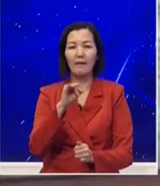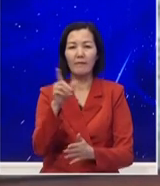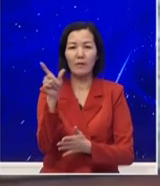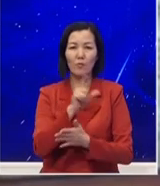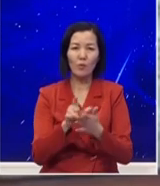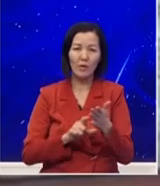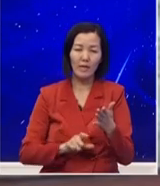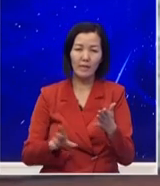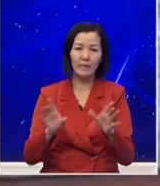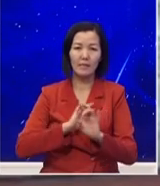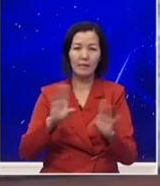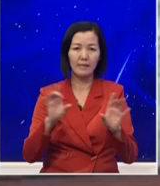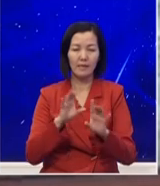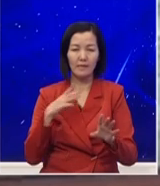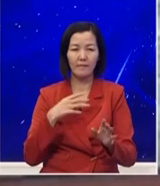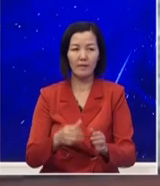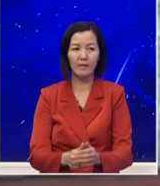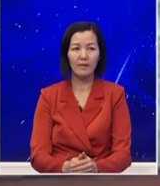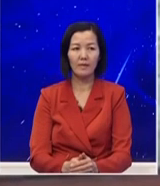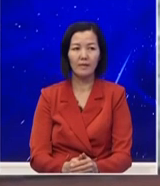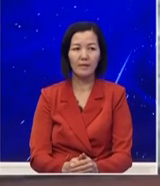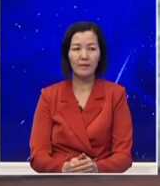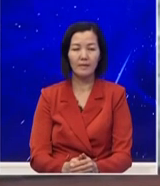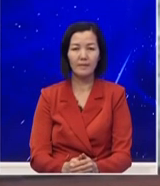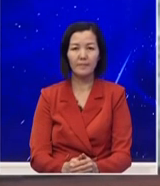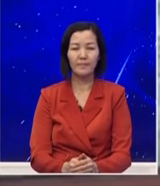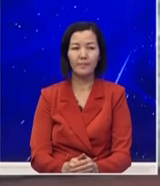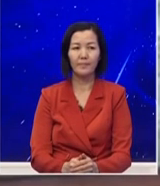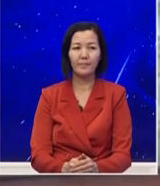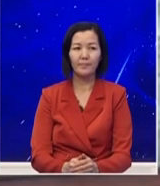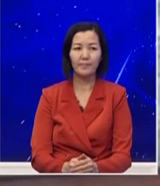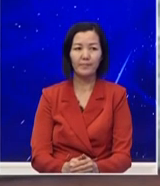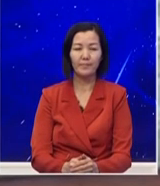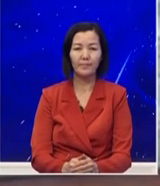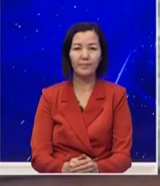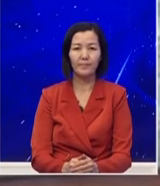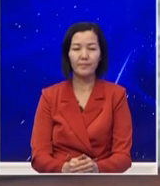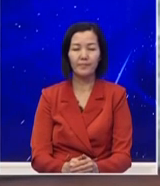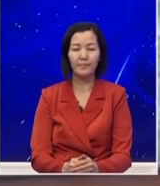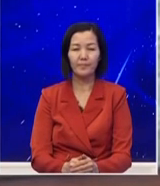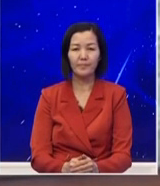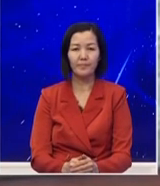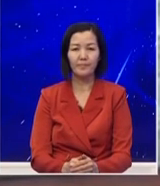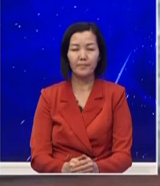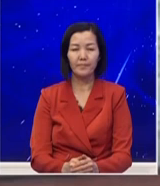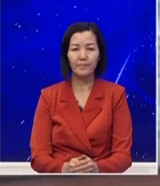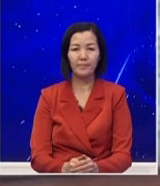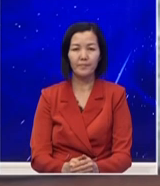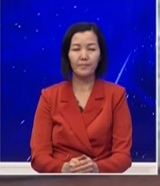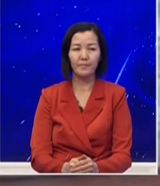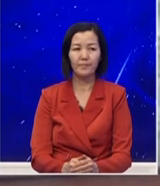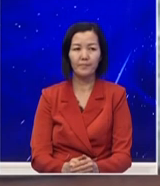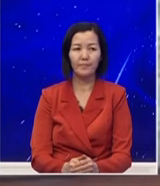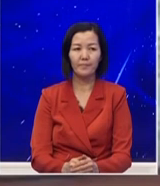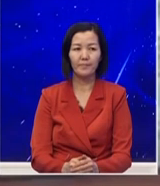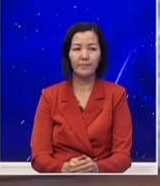торғайы болының шырылдаған, отан-отан бәрінен биік екен. Мен оны мәңгілікке сүйіп